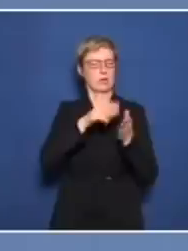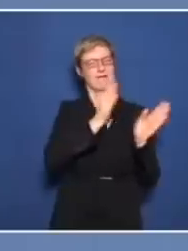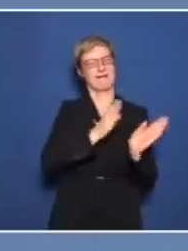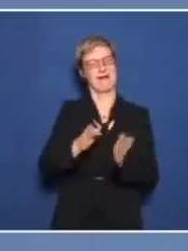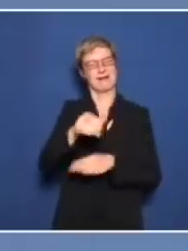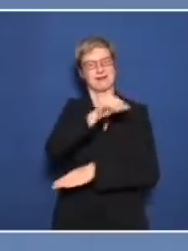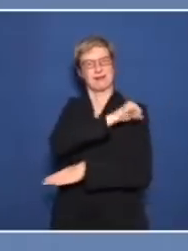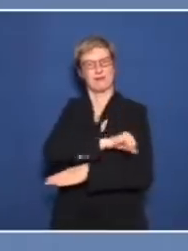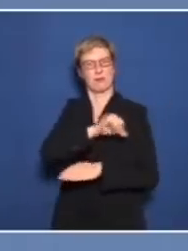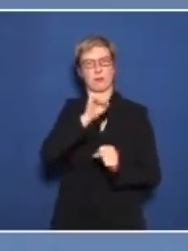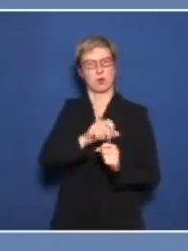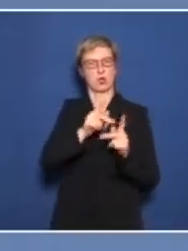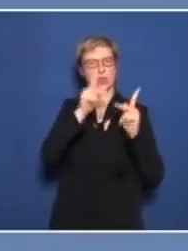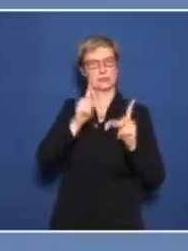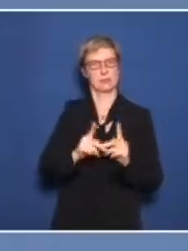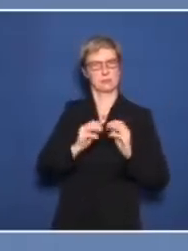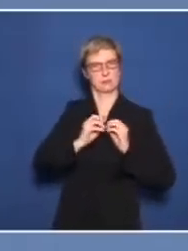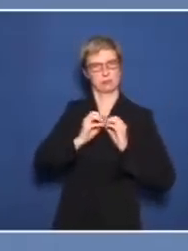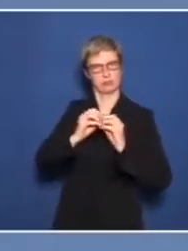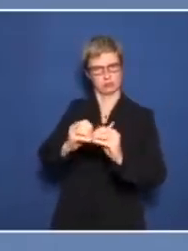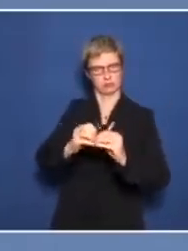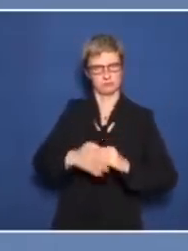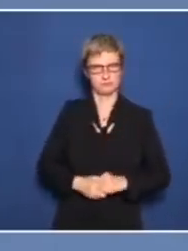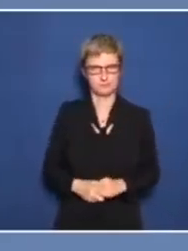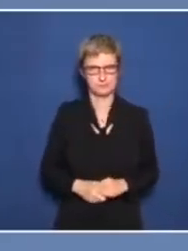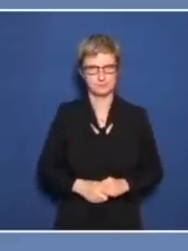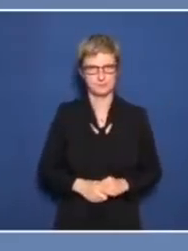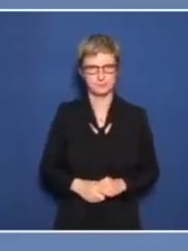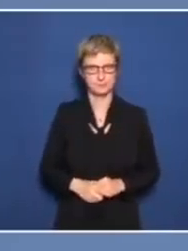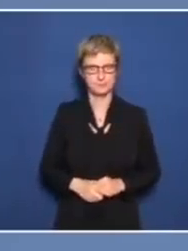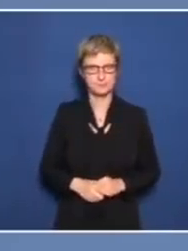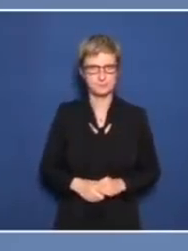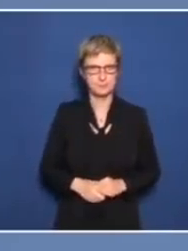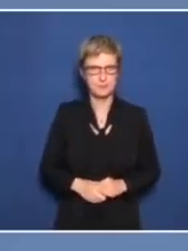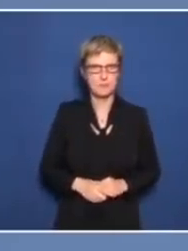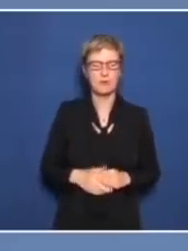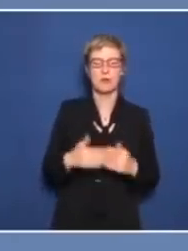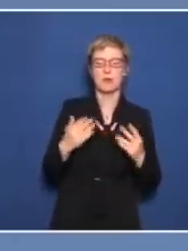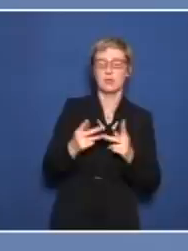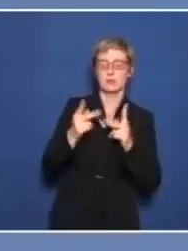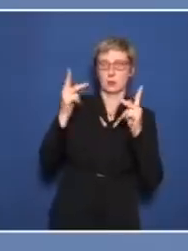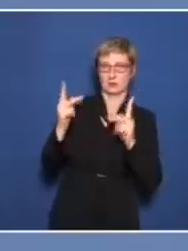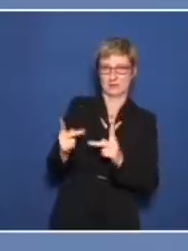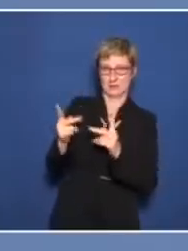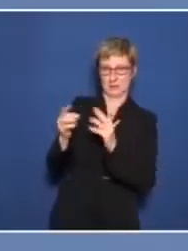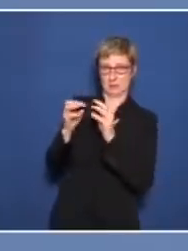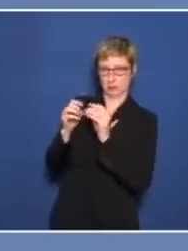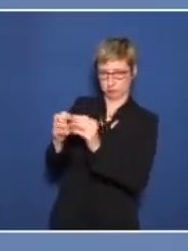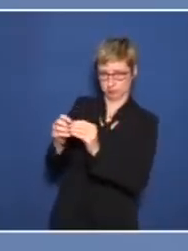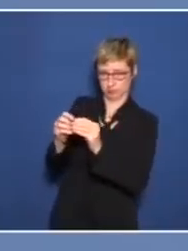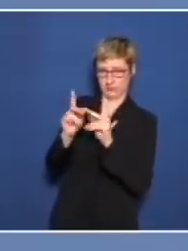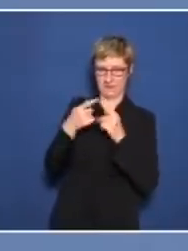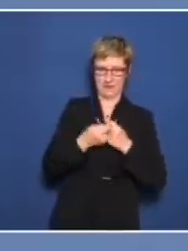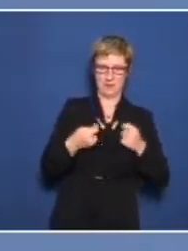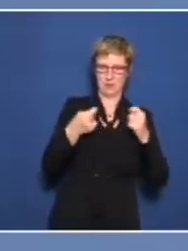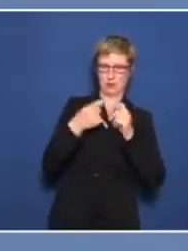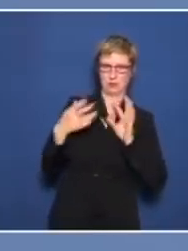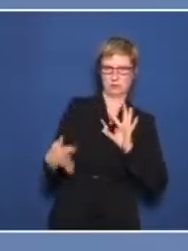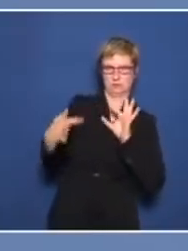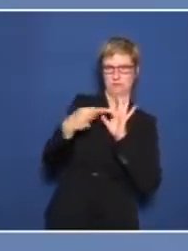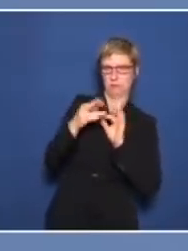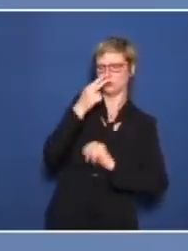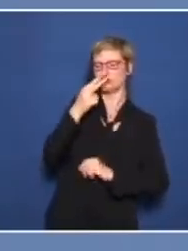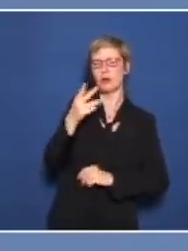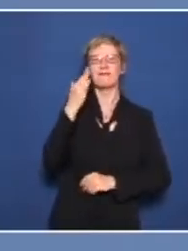Konzepte erarbeiten. Die Konzepte mit uns ein Stück so rückkoppeln, dass wir dann auch sprechen, wann wir welche Impfdosen dafür